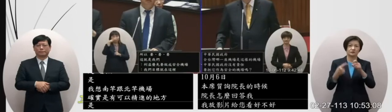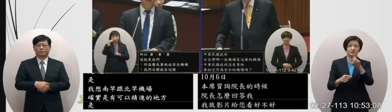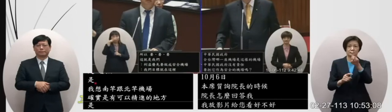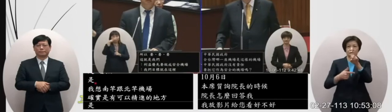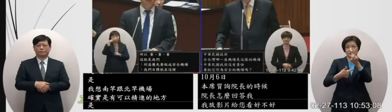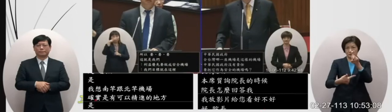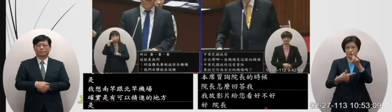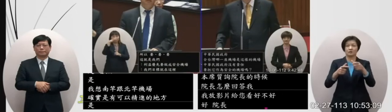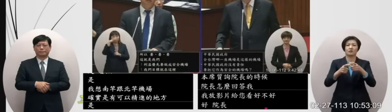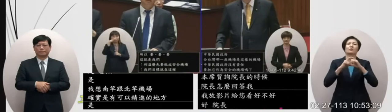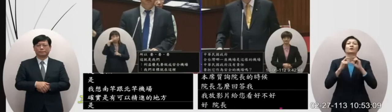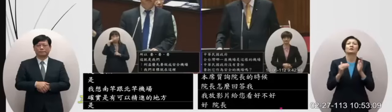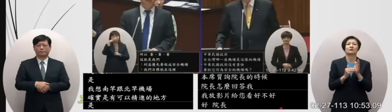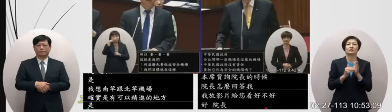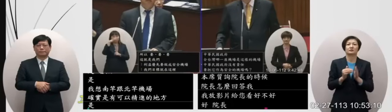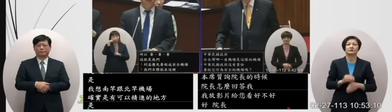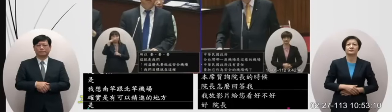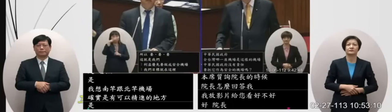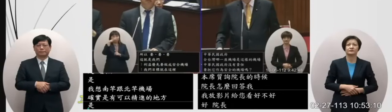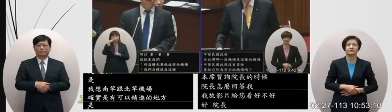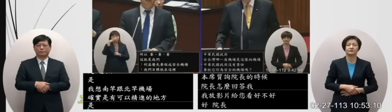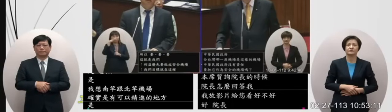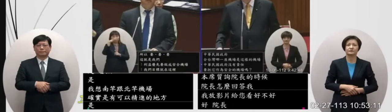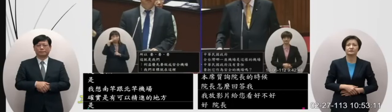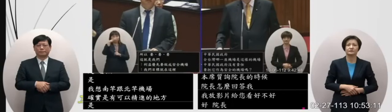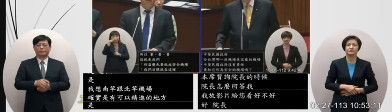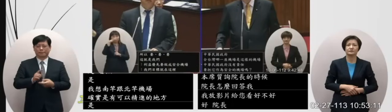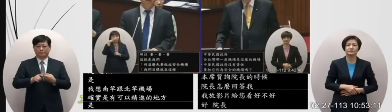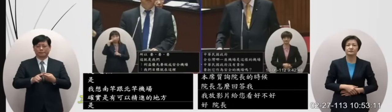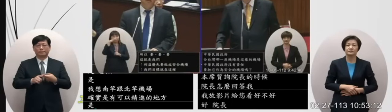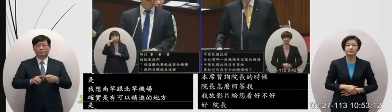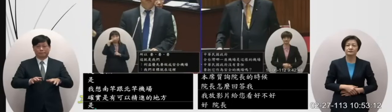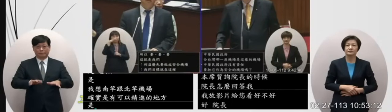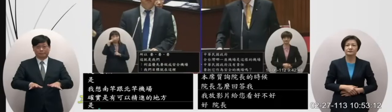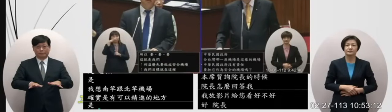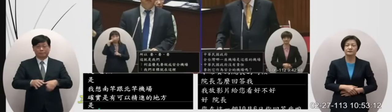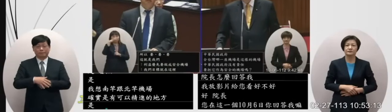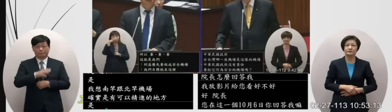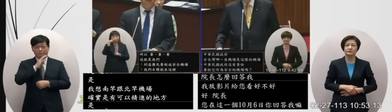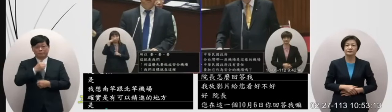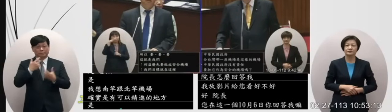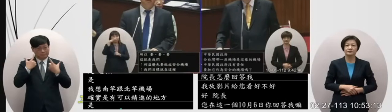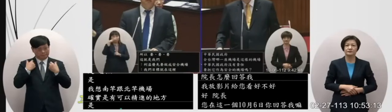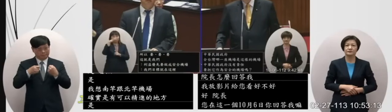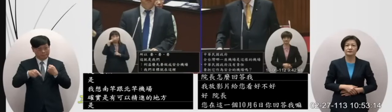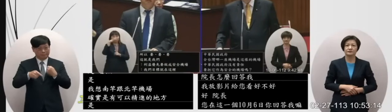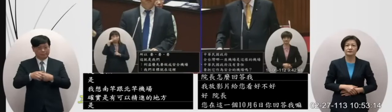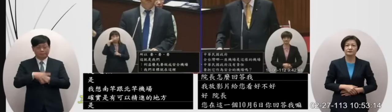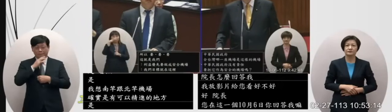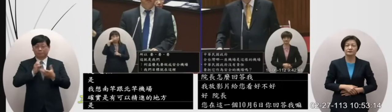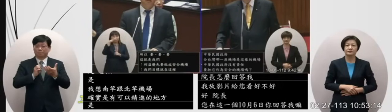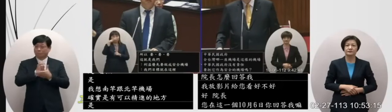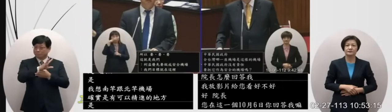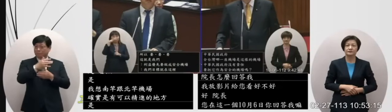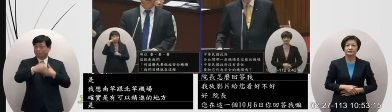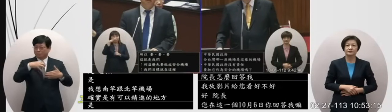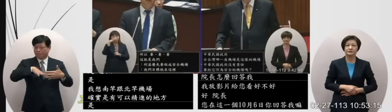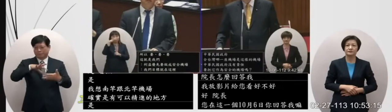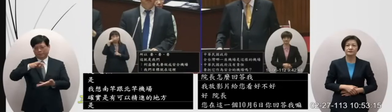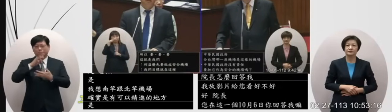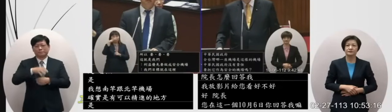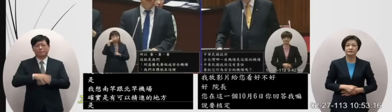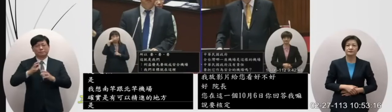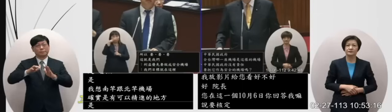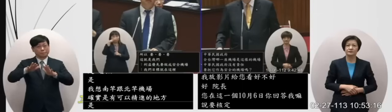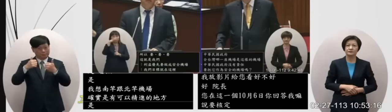10月6号，你回答我嘛？哈， 会支持， 我要核定。 对，那现在委员的那个投影片也讲说，现在